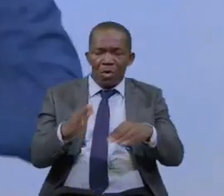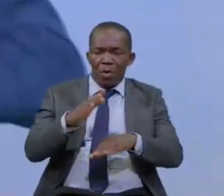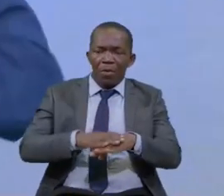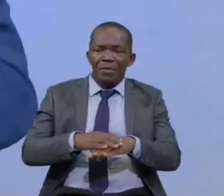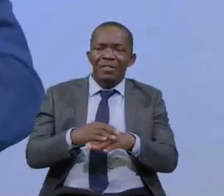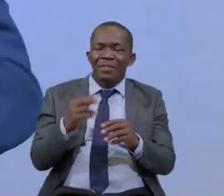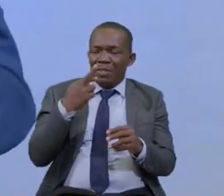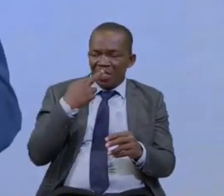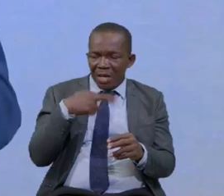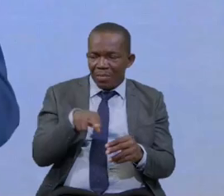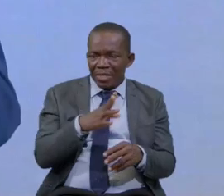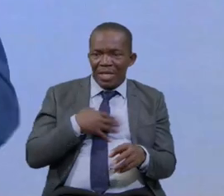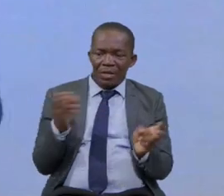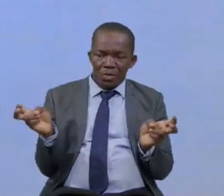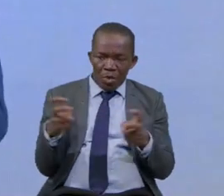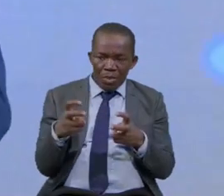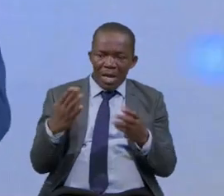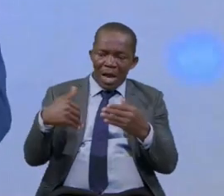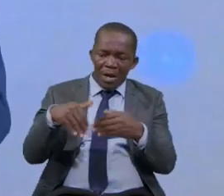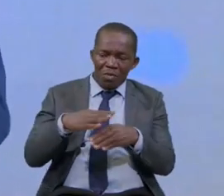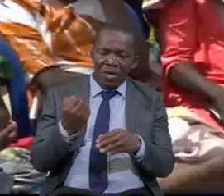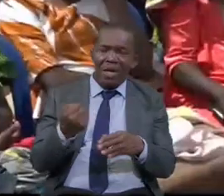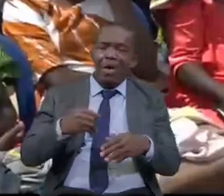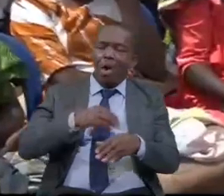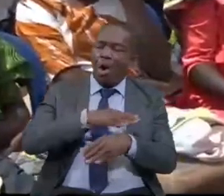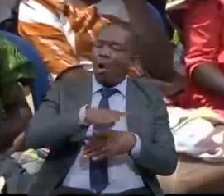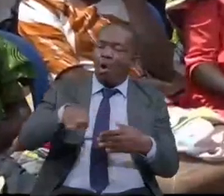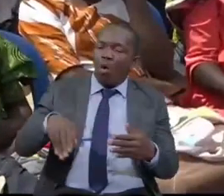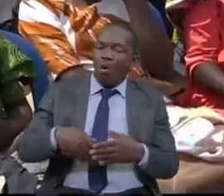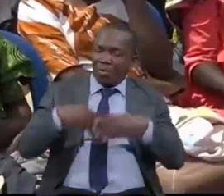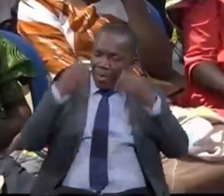et sur toute la puissance de l'ennemi.